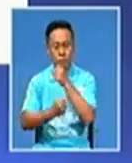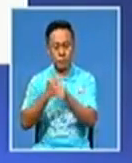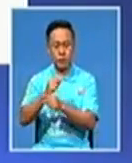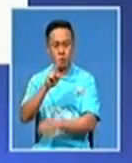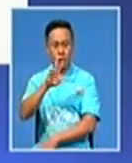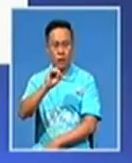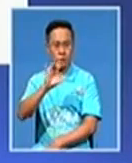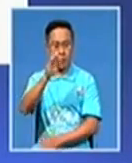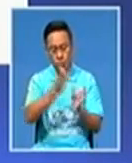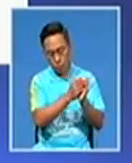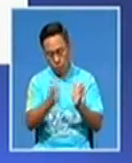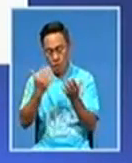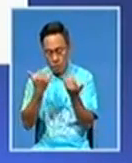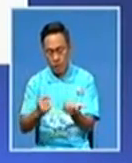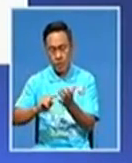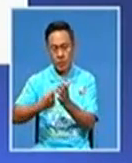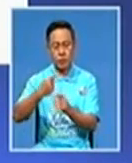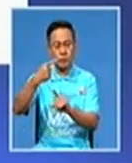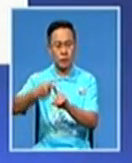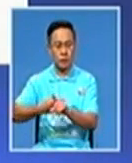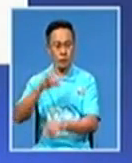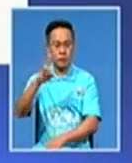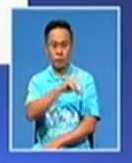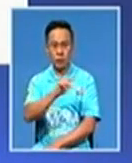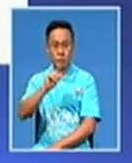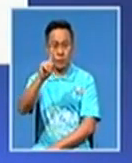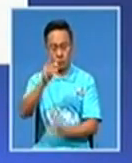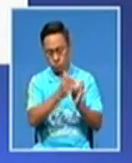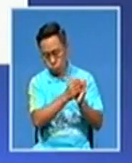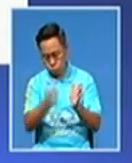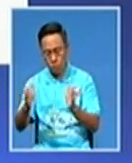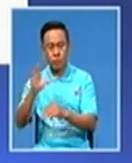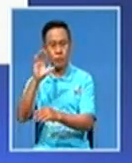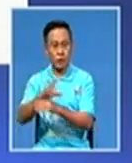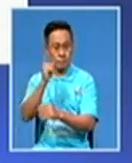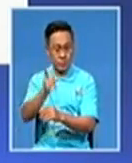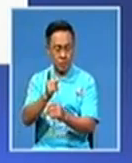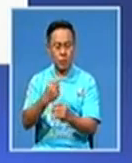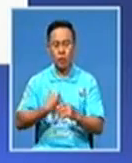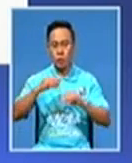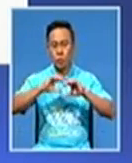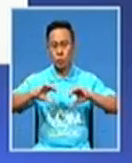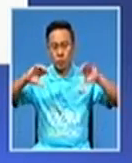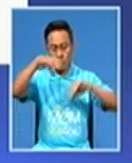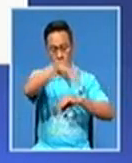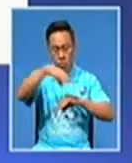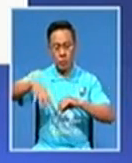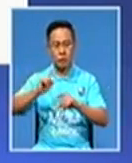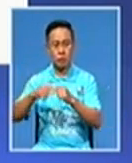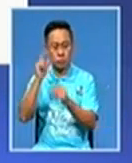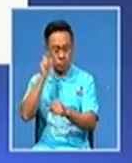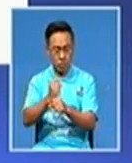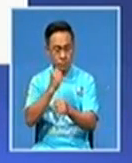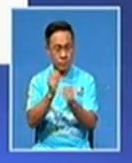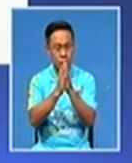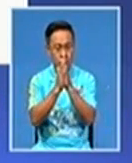ลบังคับใช้ตั้งแต่วันที่28กรกฎาคม2558เป็นต้นไปหน่วยงานภาครัฐจะต้องจัดทำคู่มือสำหรับประชาชน